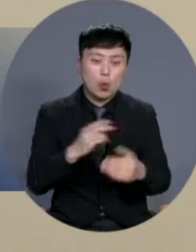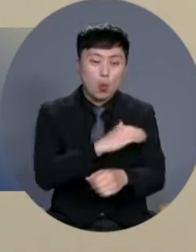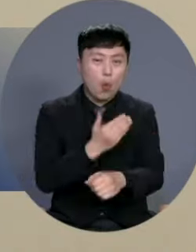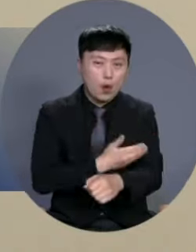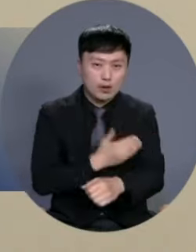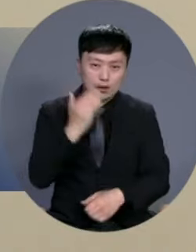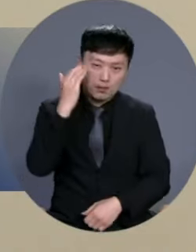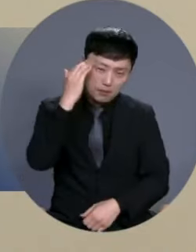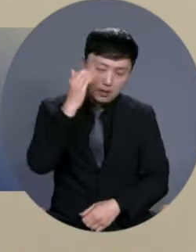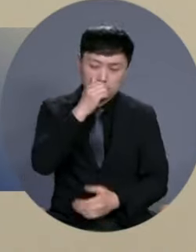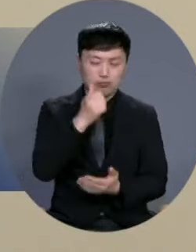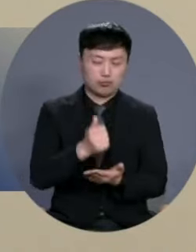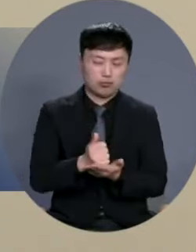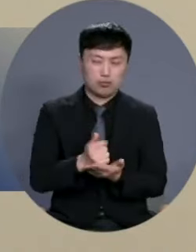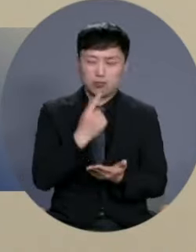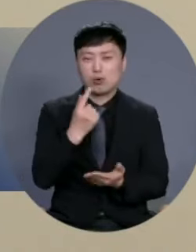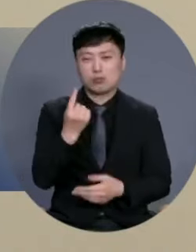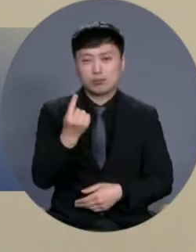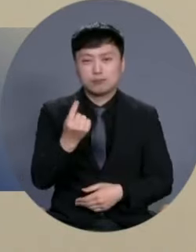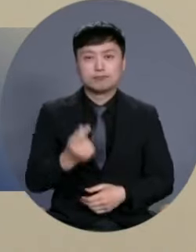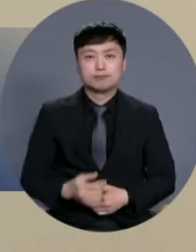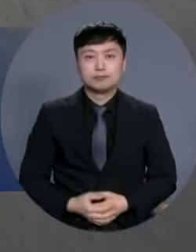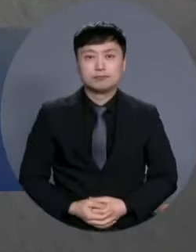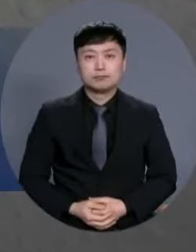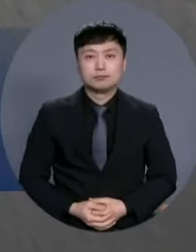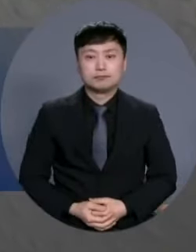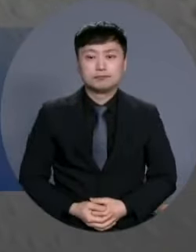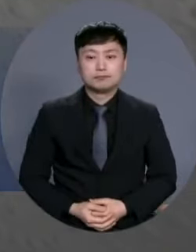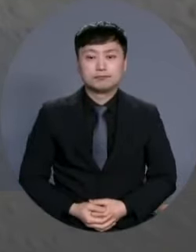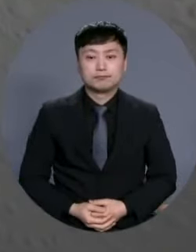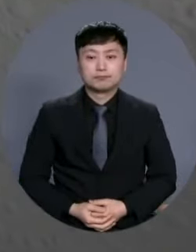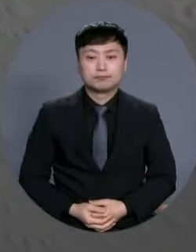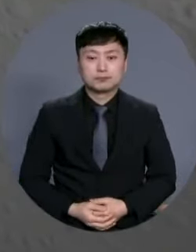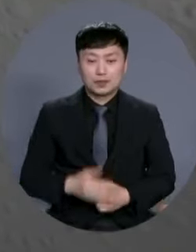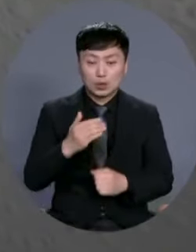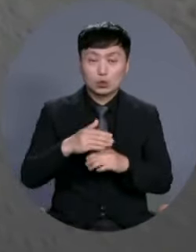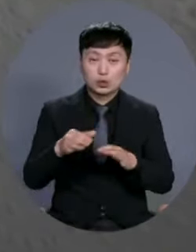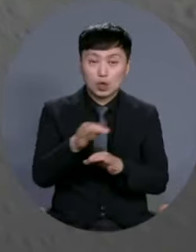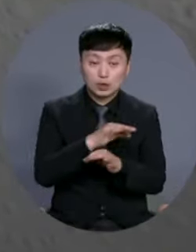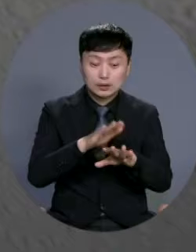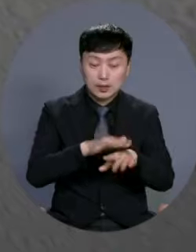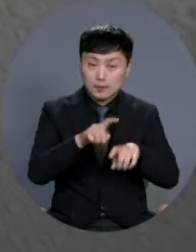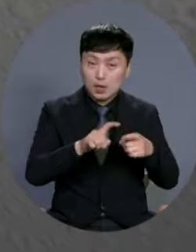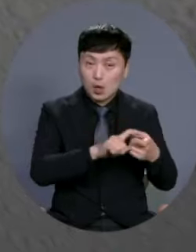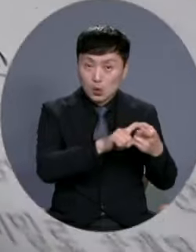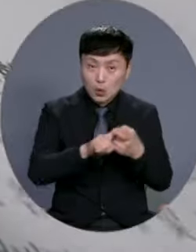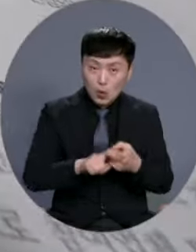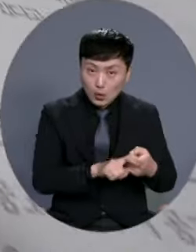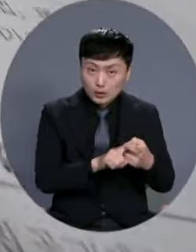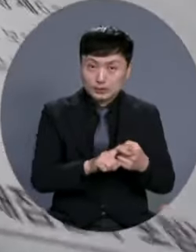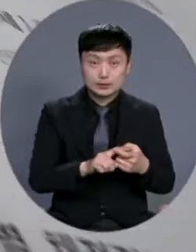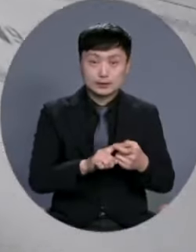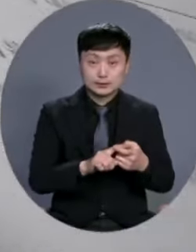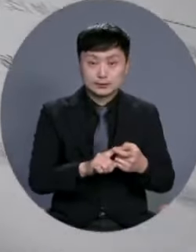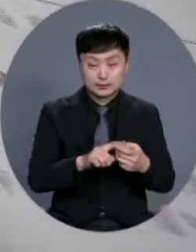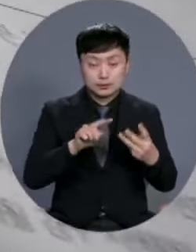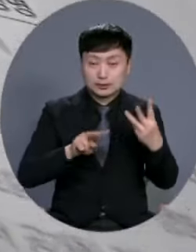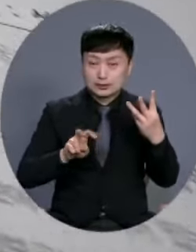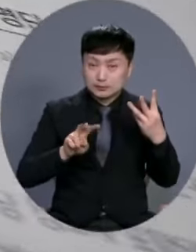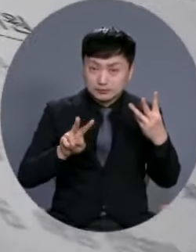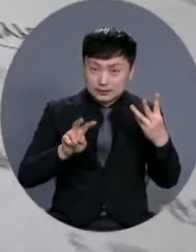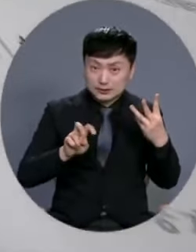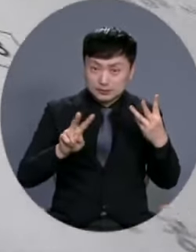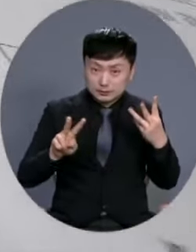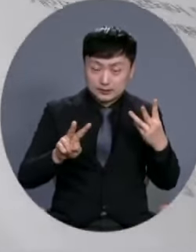권리 행사 방해에 해당되는 어떤 그런 범죄라고 생각을 하고요. 대구경실련은 지난 22일 대구로 사업자 선정 관련